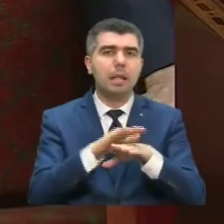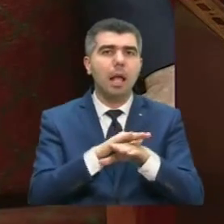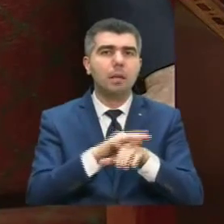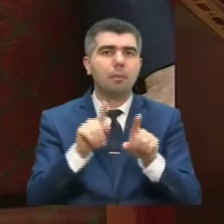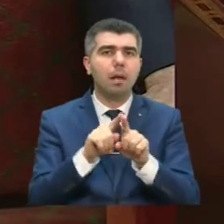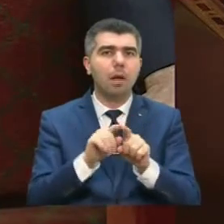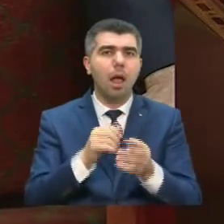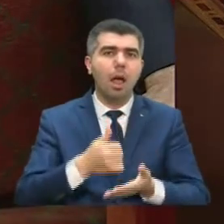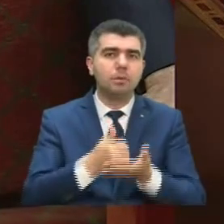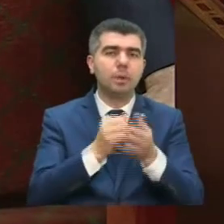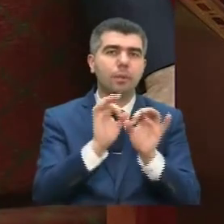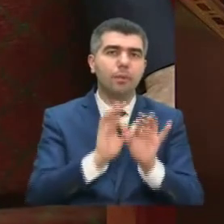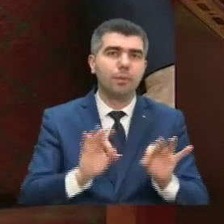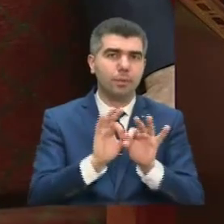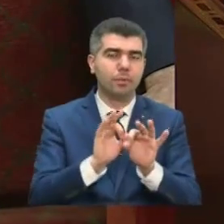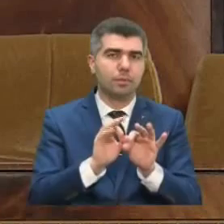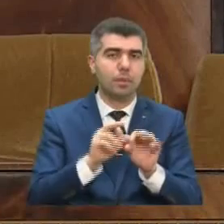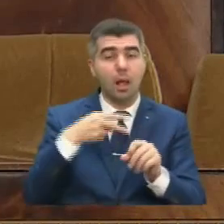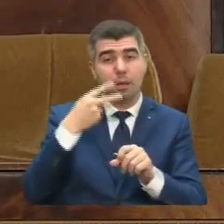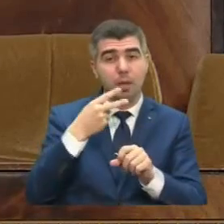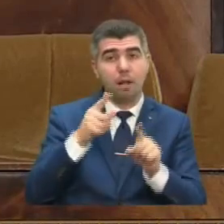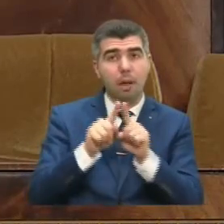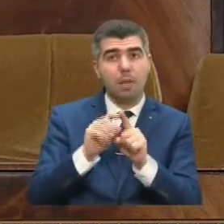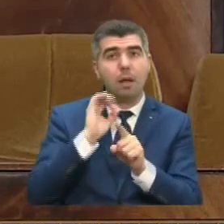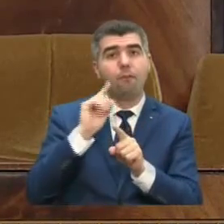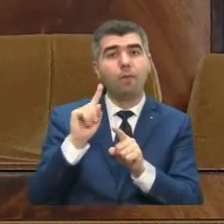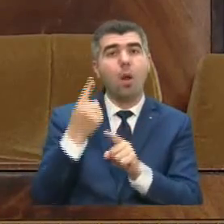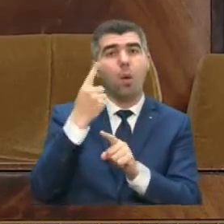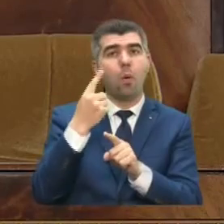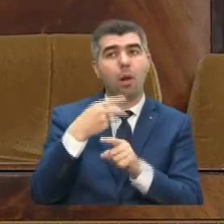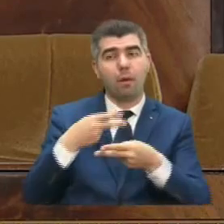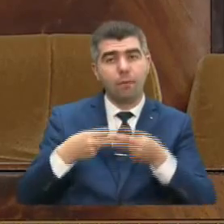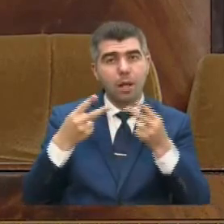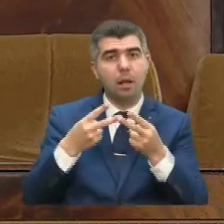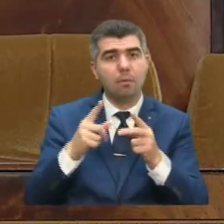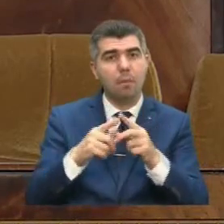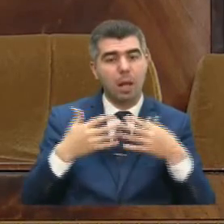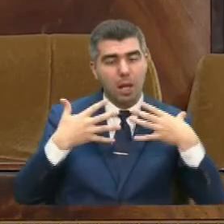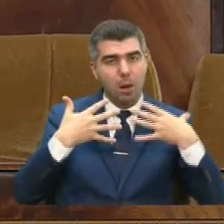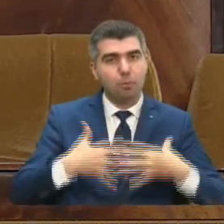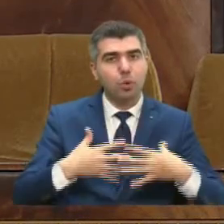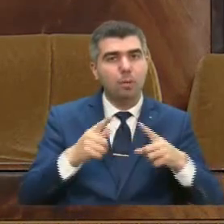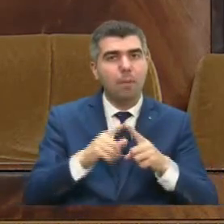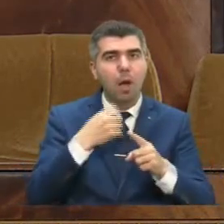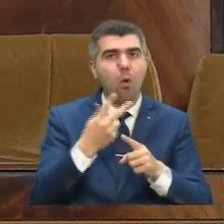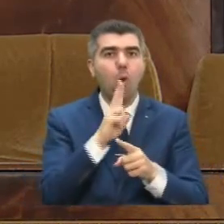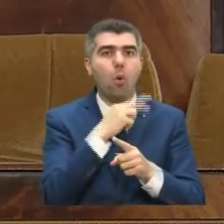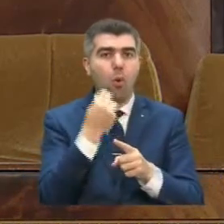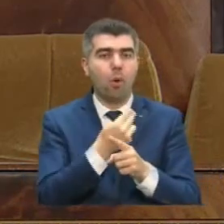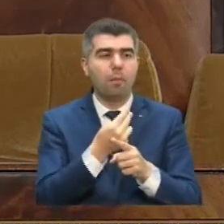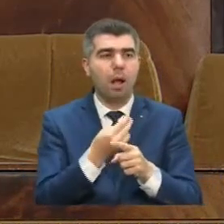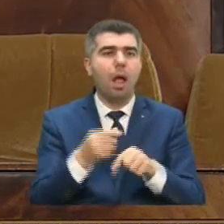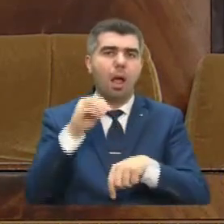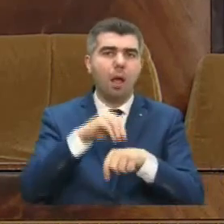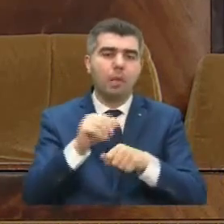السياسي، العملية السياسية. نقول كلام ونقول عكساه. كنلبسوا قميص ديال الأغلبية وكنلبسوا من